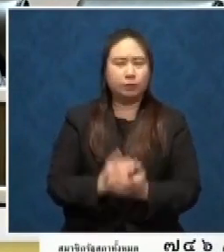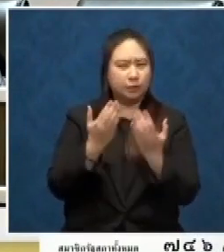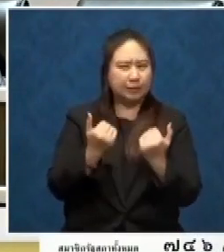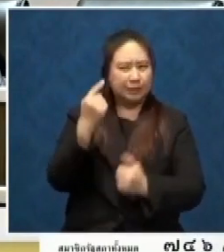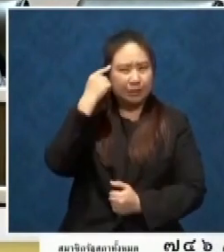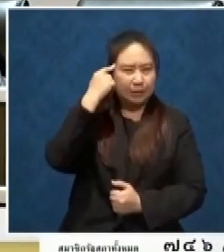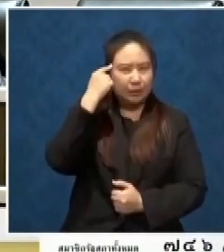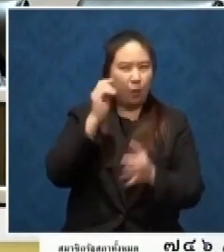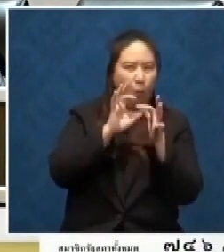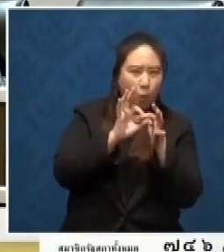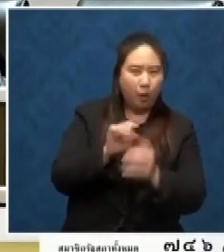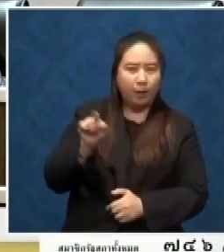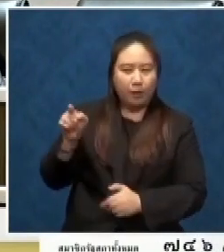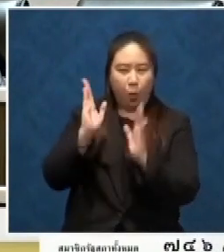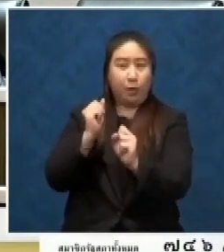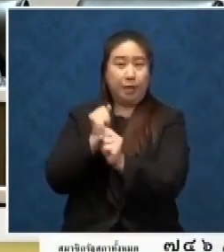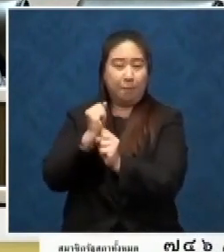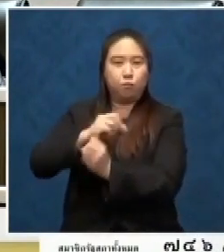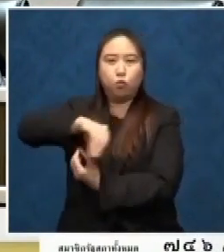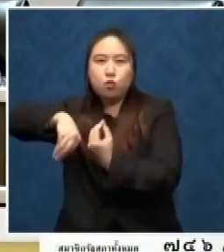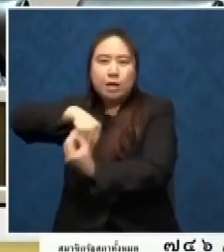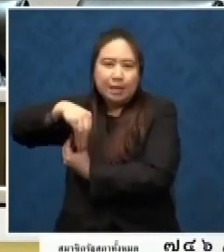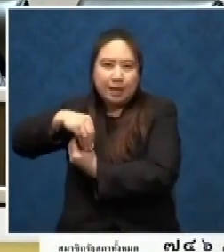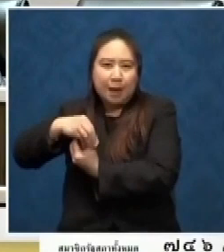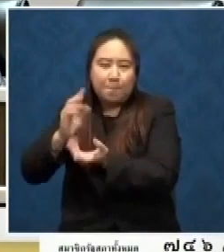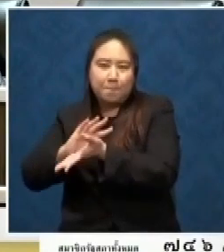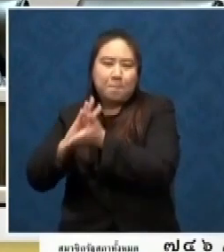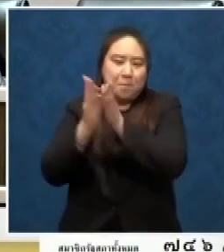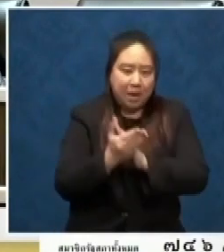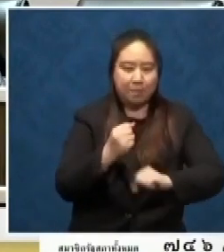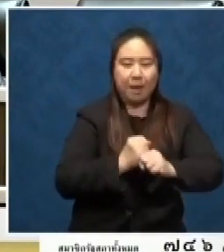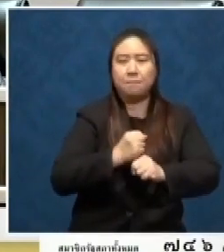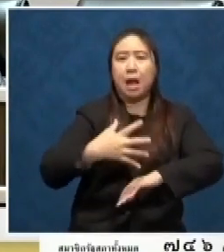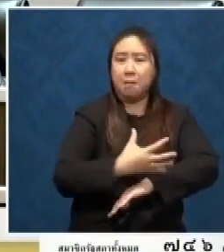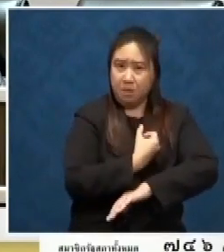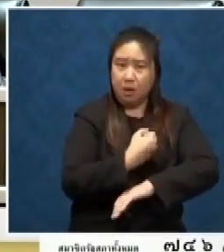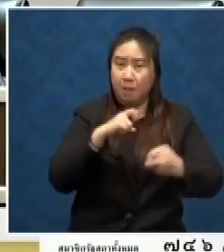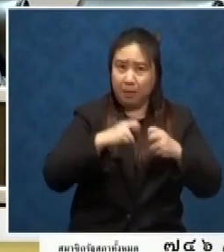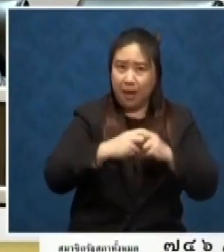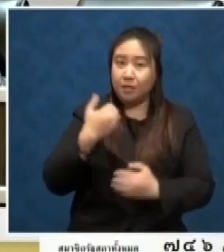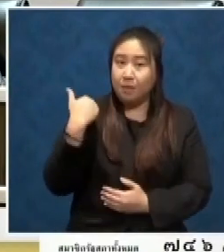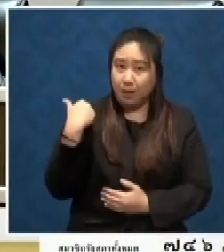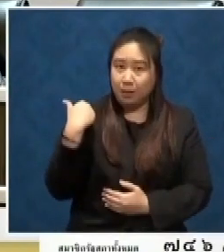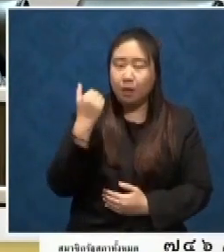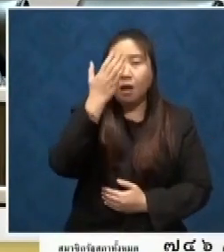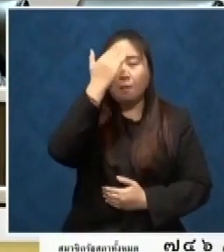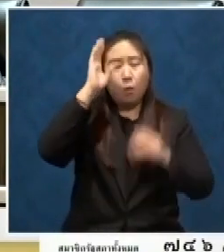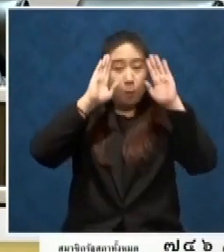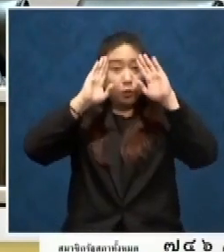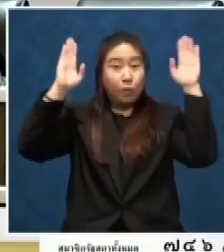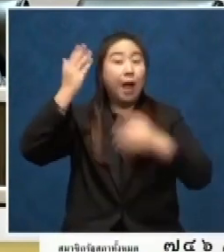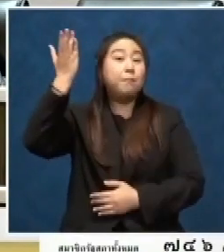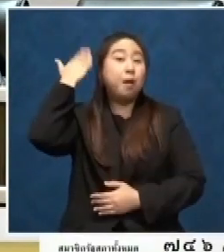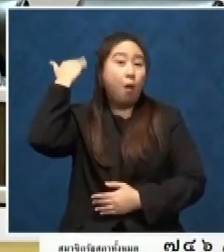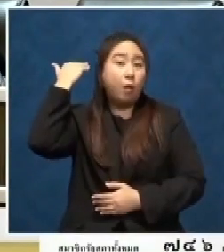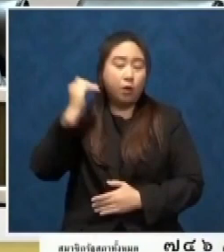ถึงคุณเศรษฐานั่นแหละว่าคุณเศรษฐาเนี่ยเป็นนักธุรกิจกระวังนะอย่าเอาผลประโยชน์แล้วก็ธุรกิจส่วนตัว